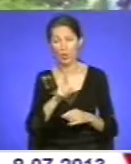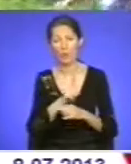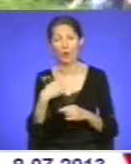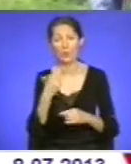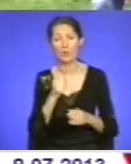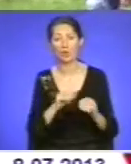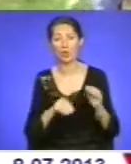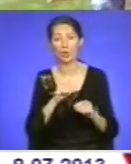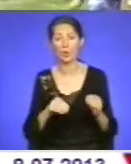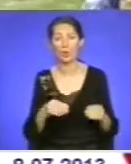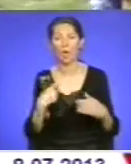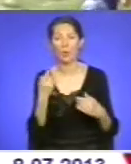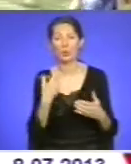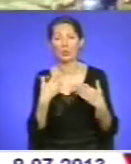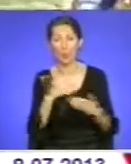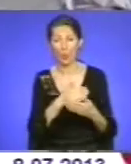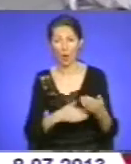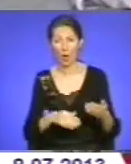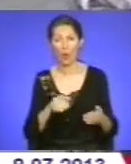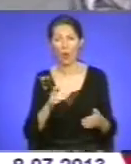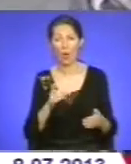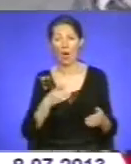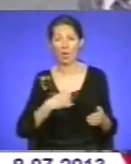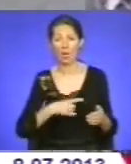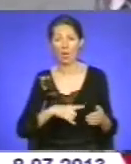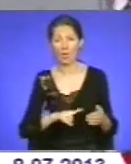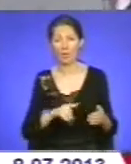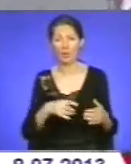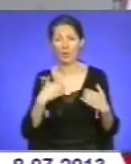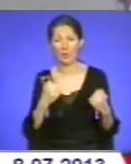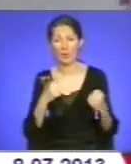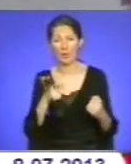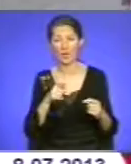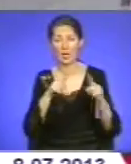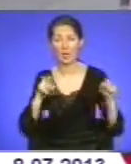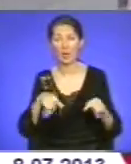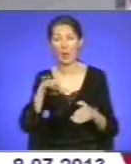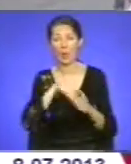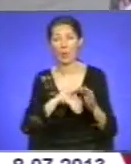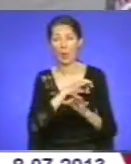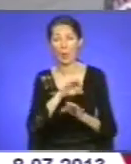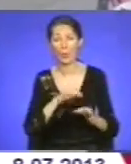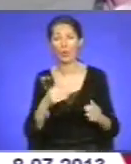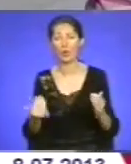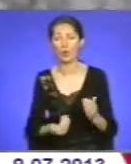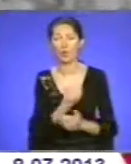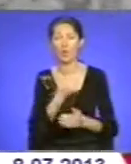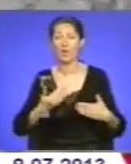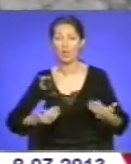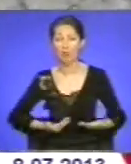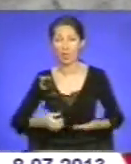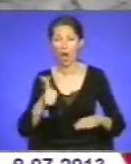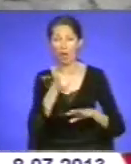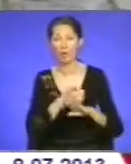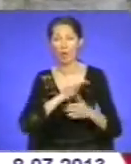обласну програму репродуктивного здоров'я. В її рамках впроваджують проект «Нове життя». Головна умова – народження повноцінного малюка, здорові